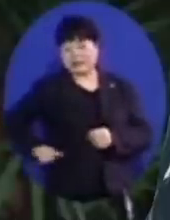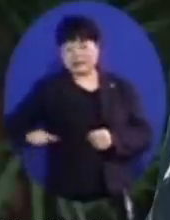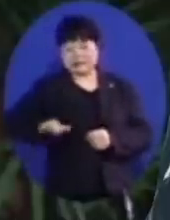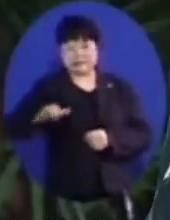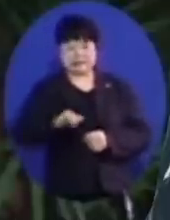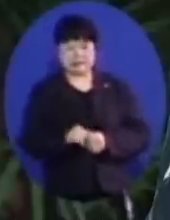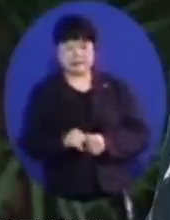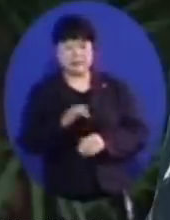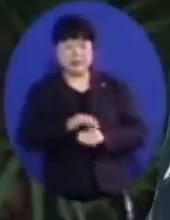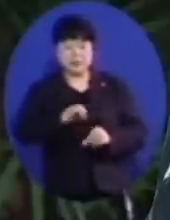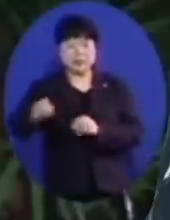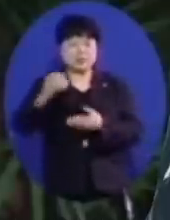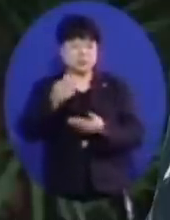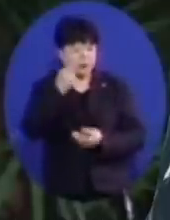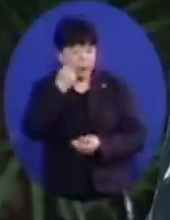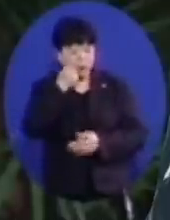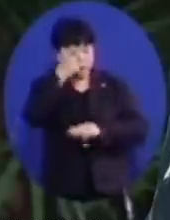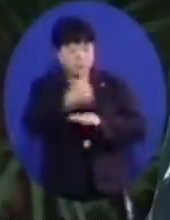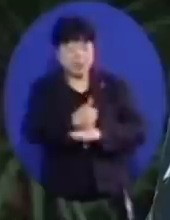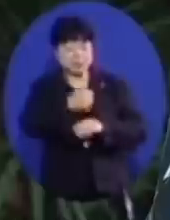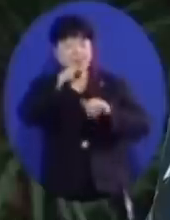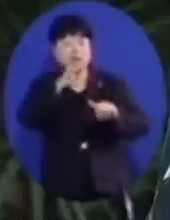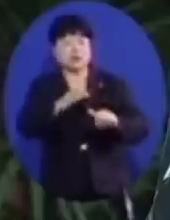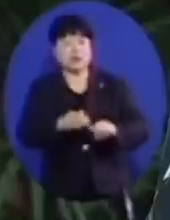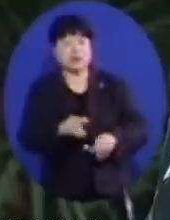받으면서도 목사님 손에